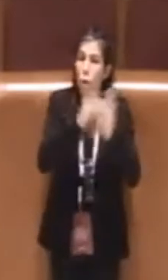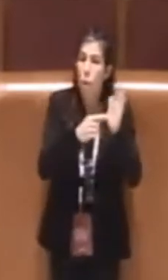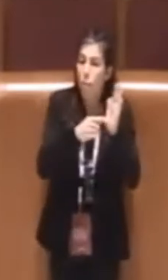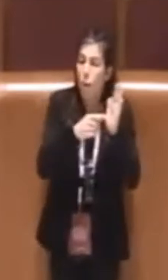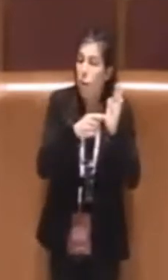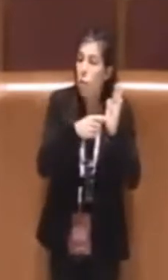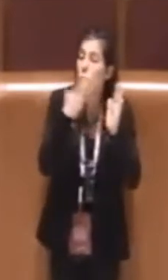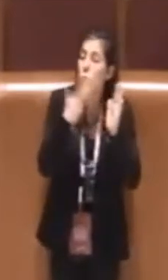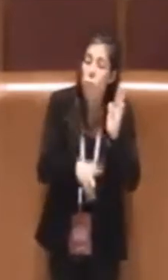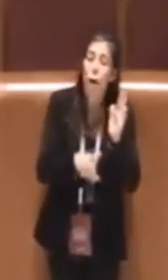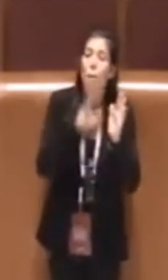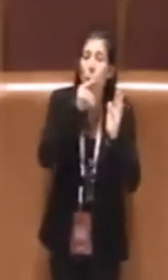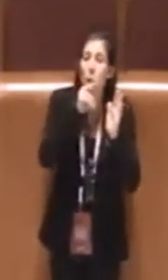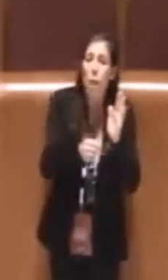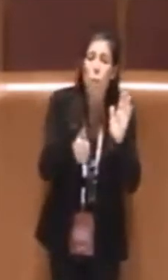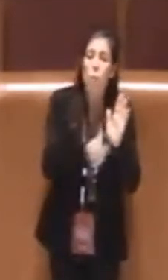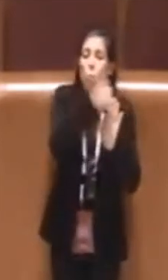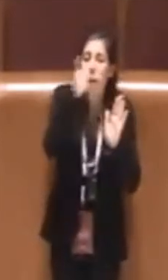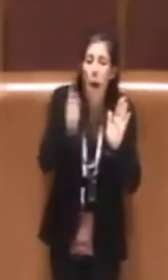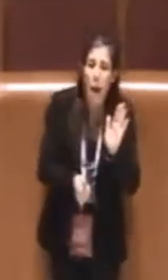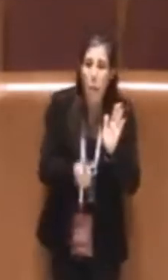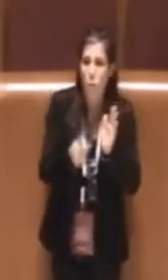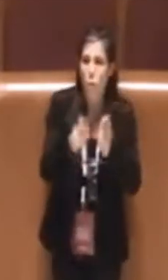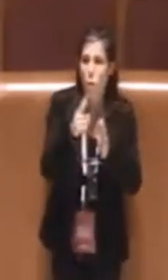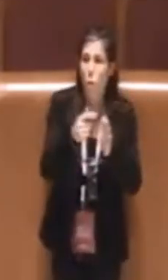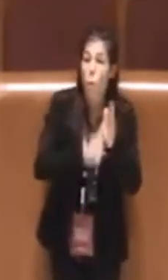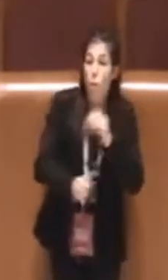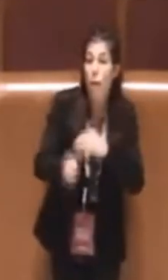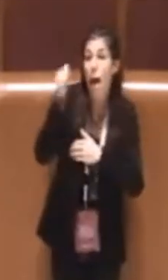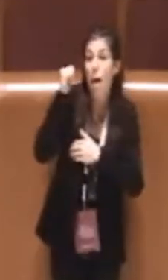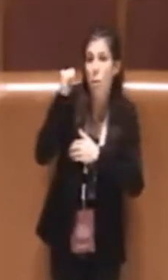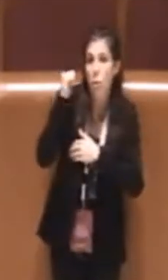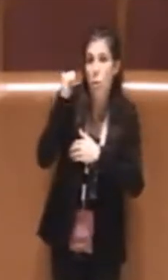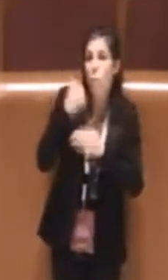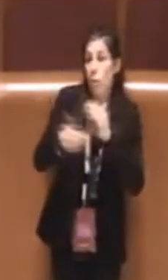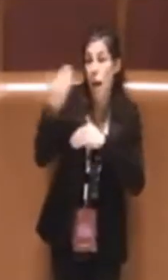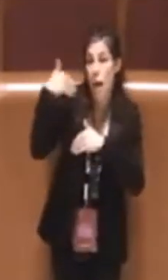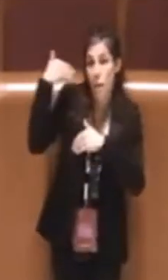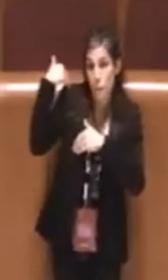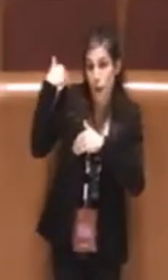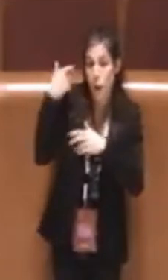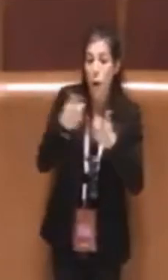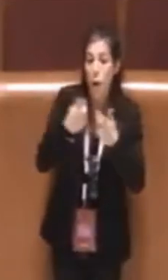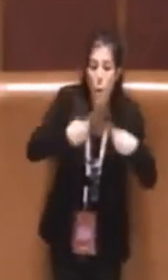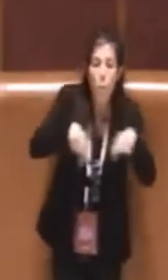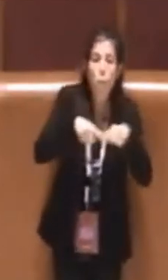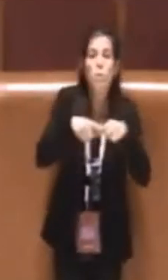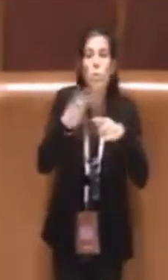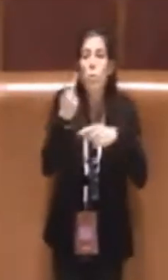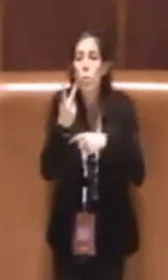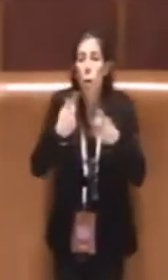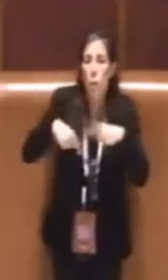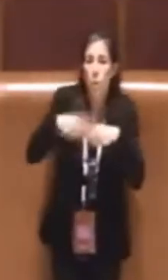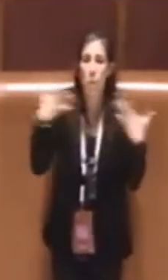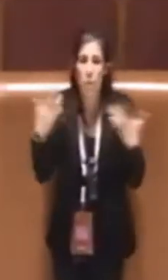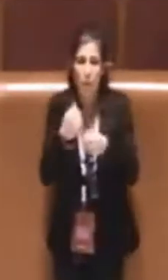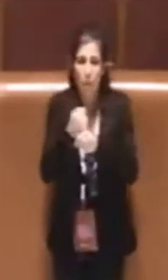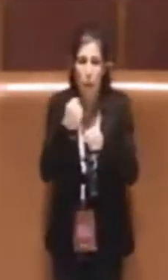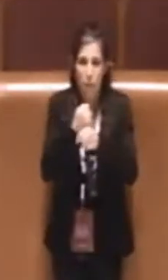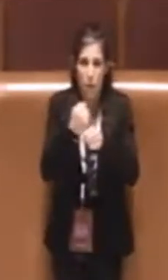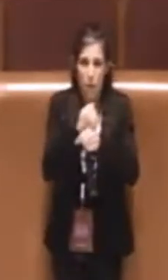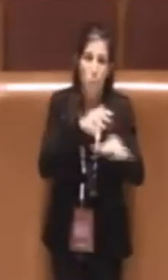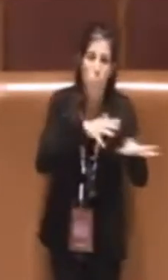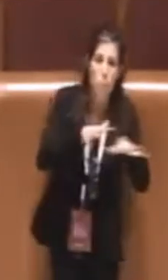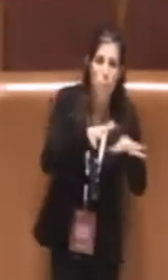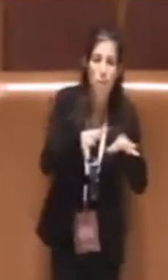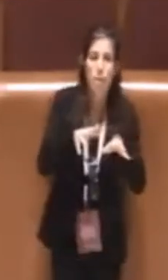affrontato un anno e oltre qualche mese fa in una commissione congiunta, in una commissione che vedeva già partecipare gli stessi